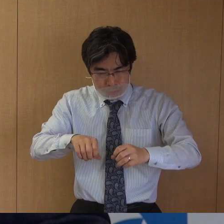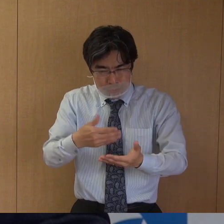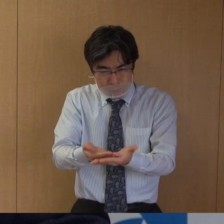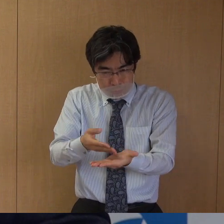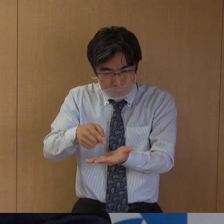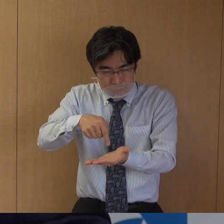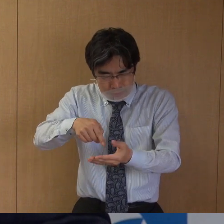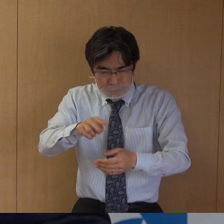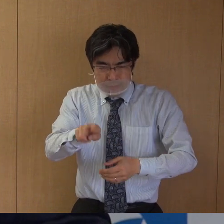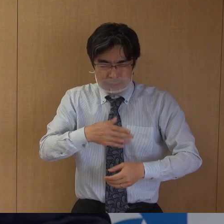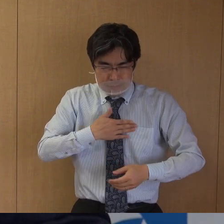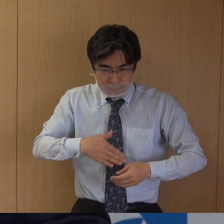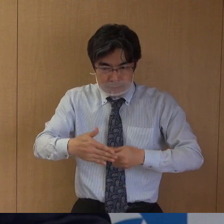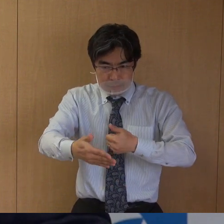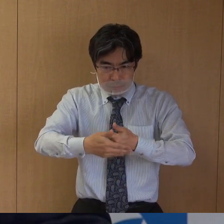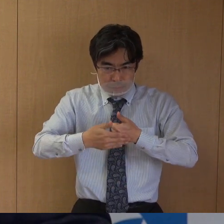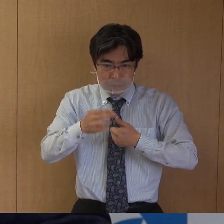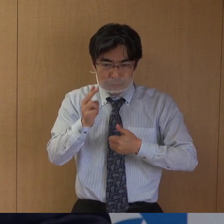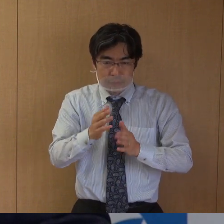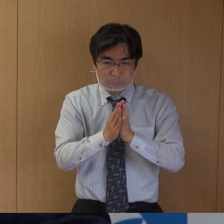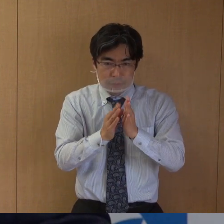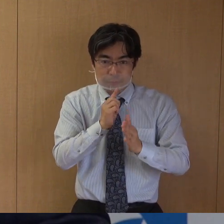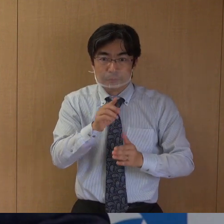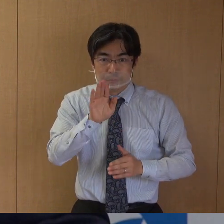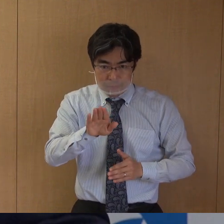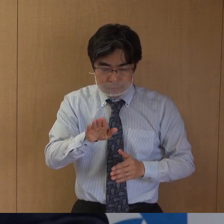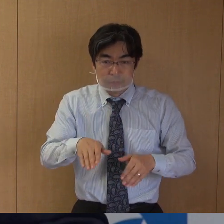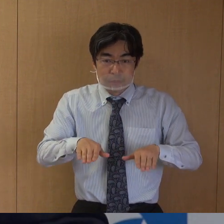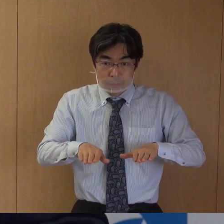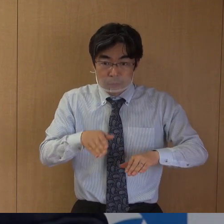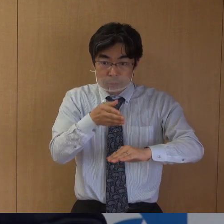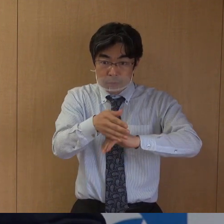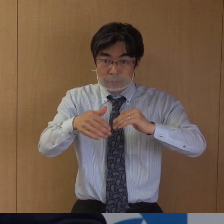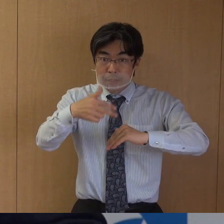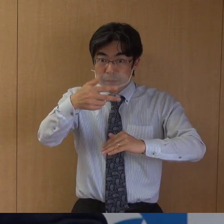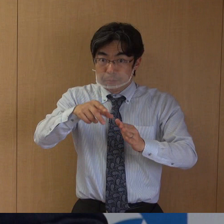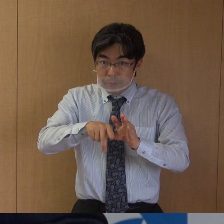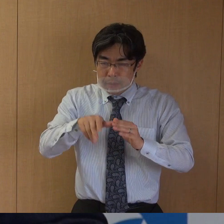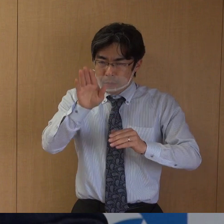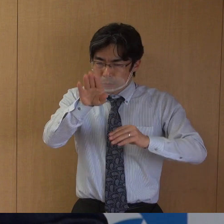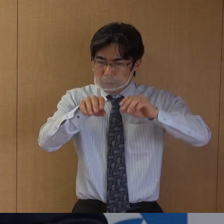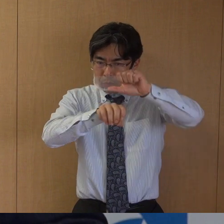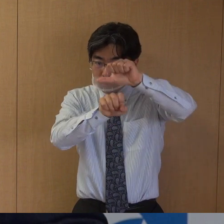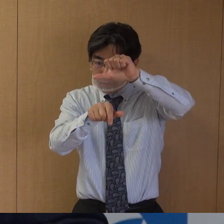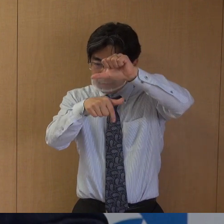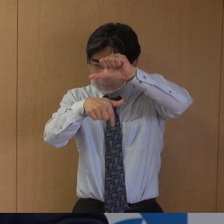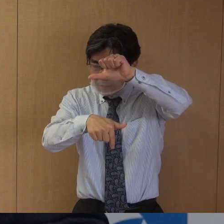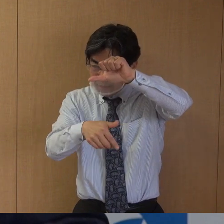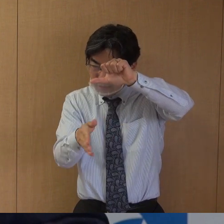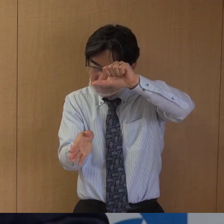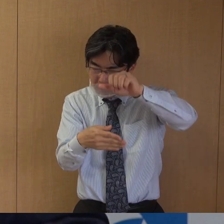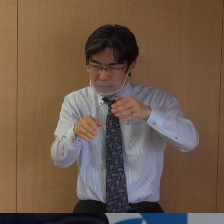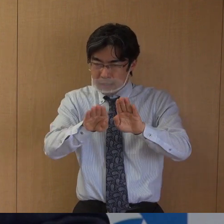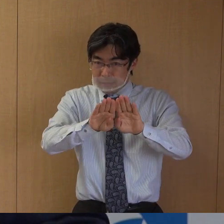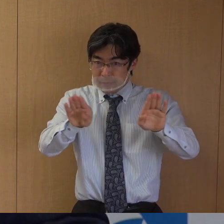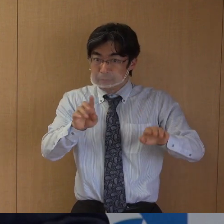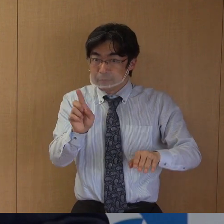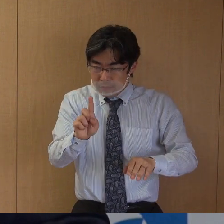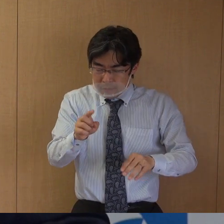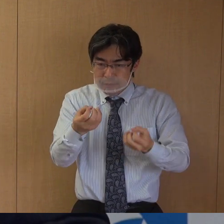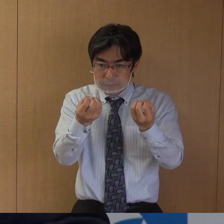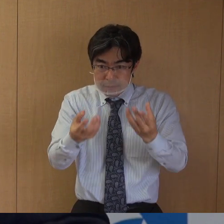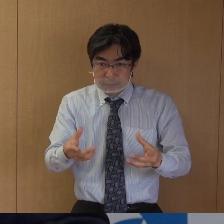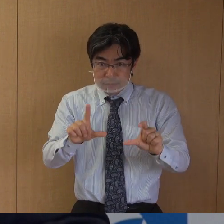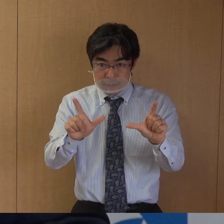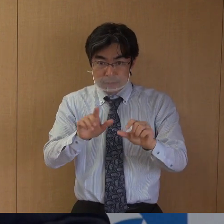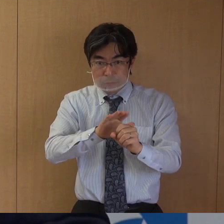お願いいたします。また現在、市では5月下旬から始まる新型コロ